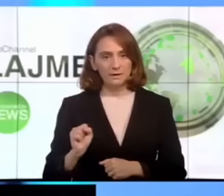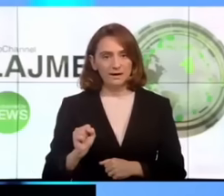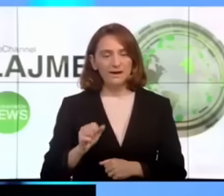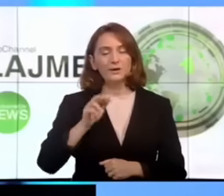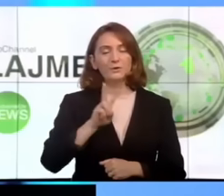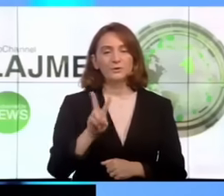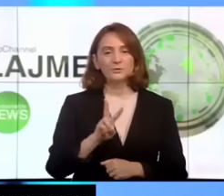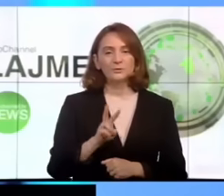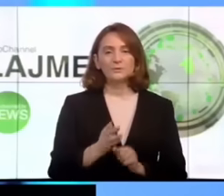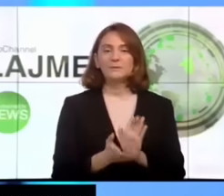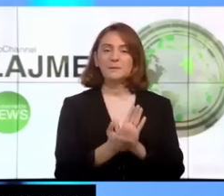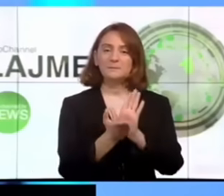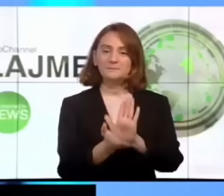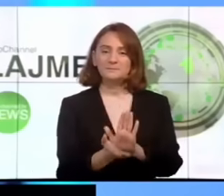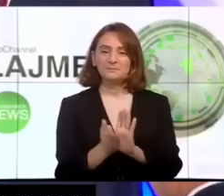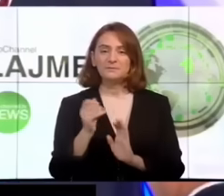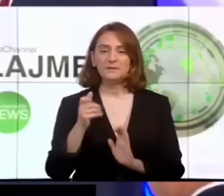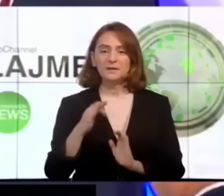vlerave evropiane.